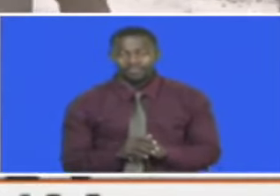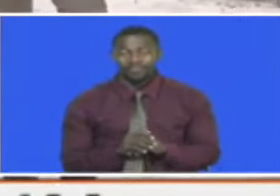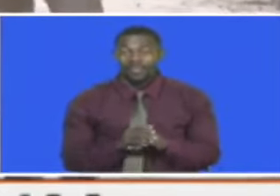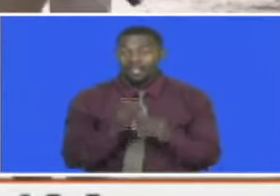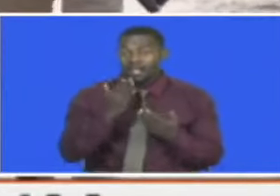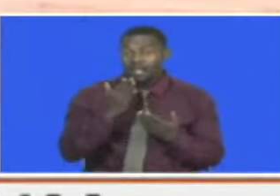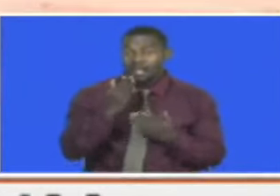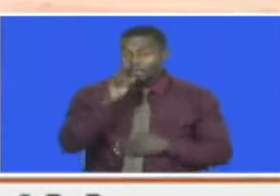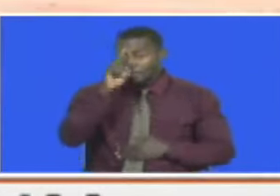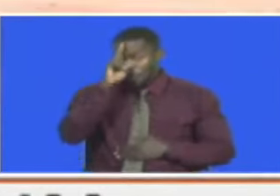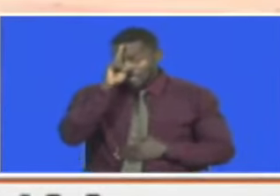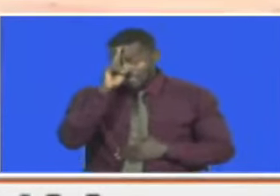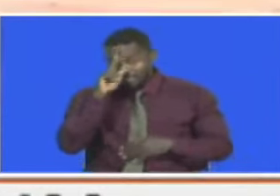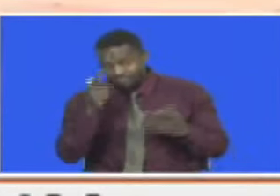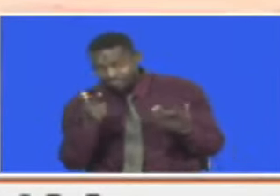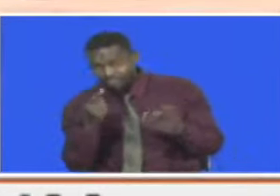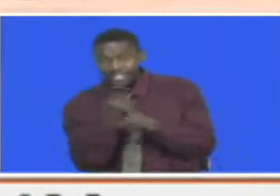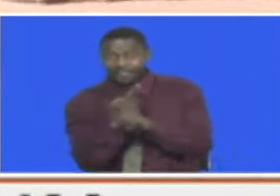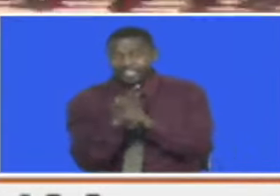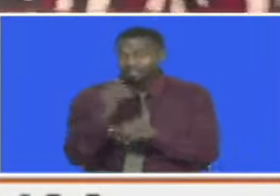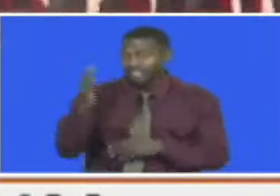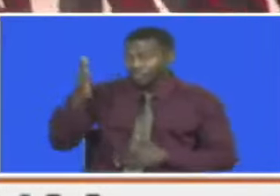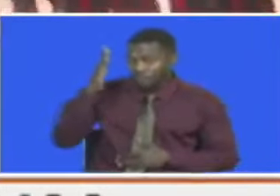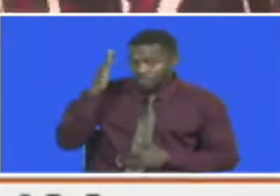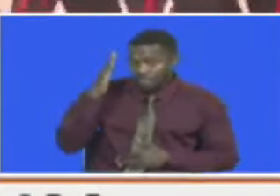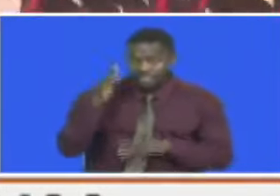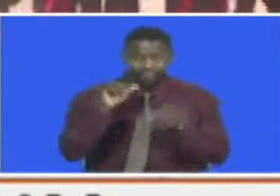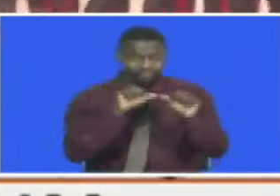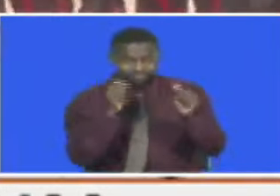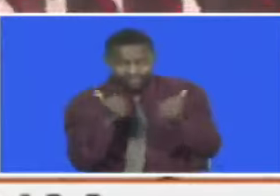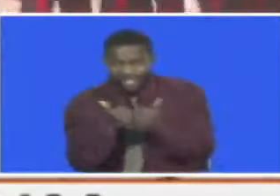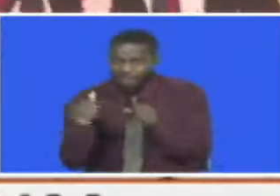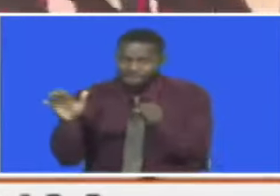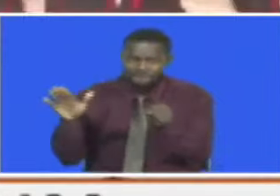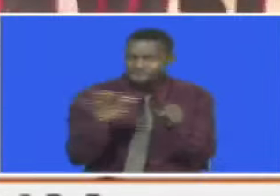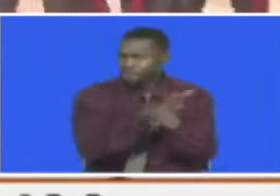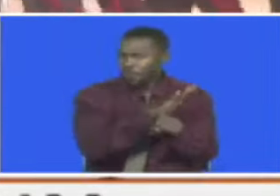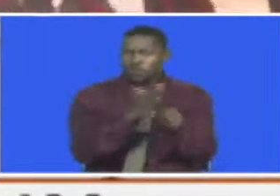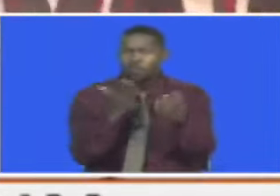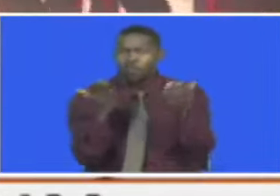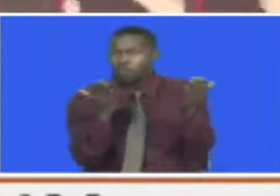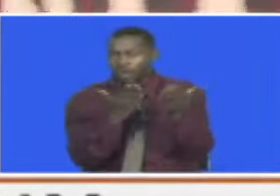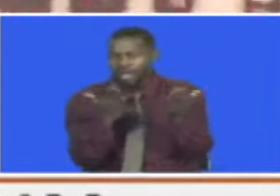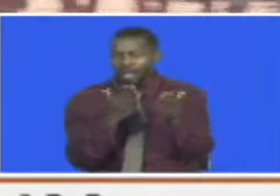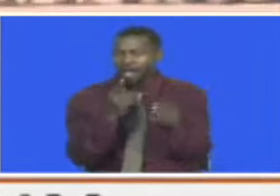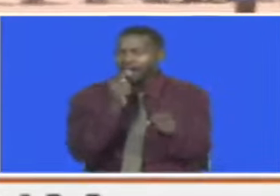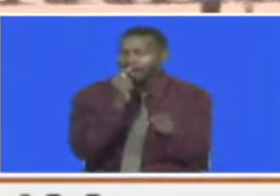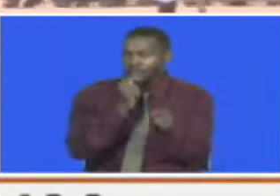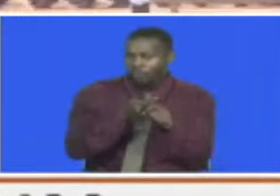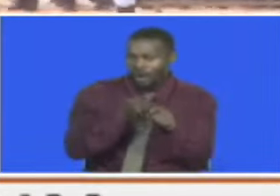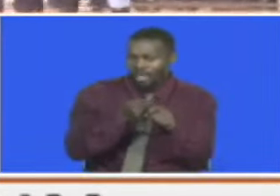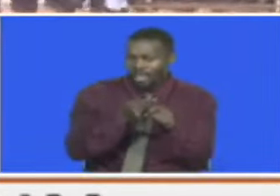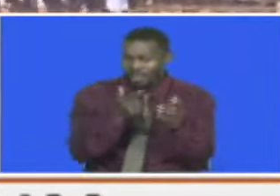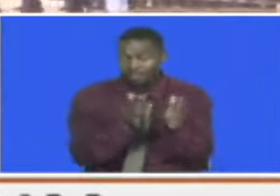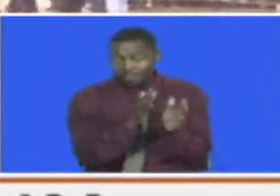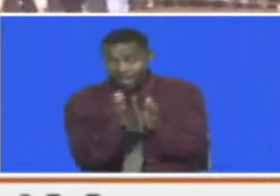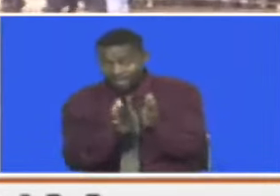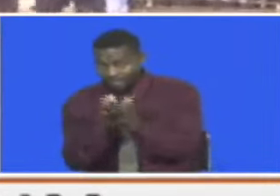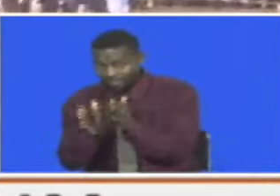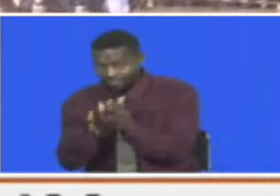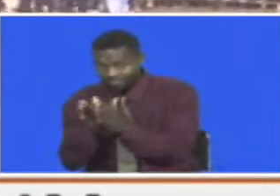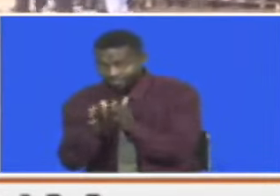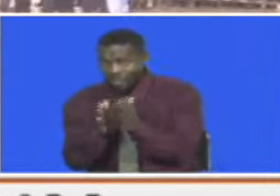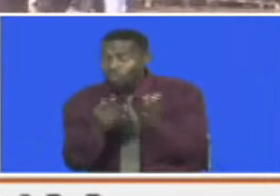Maafisa wa usalama kutoka vitengo mbalimbali vya serikali wamefurika katika uga huu wa Kwale kuendelea tu na mazoezi ya sherehe za